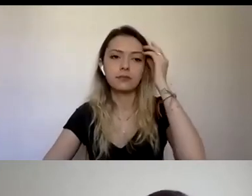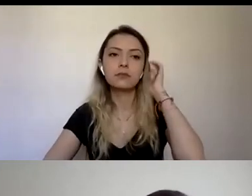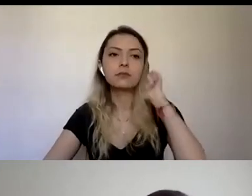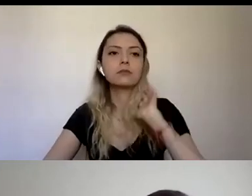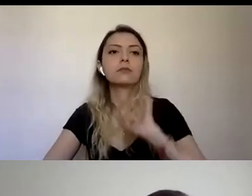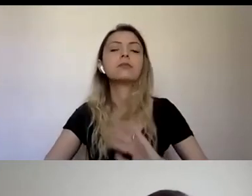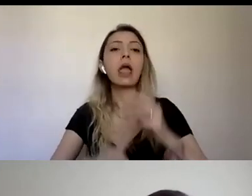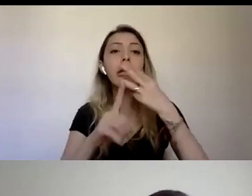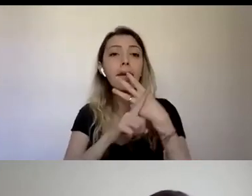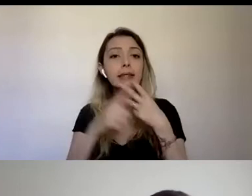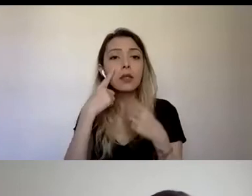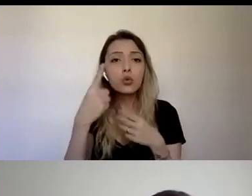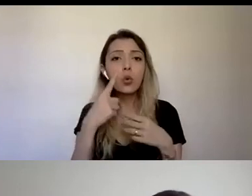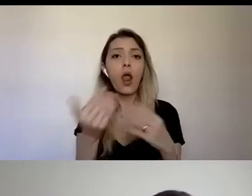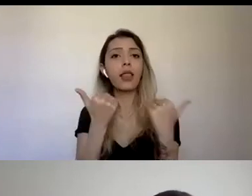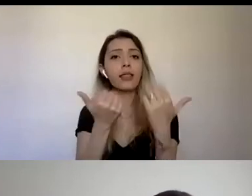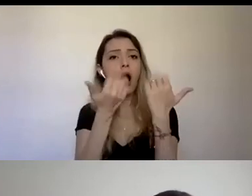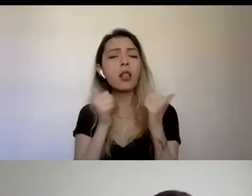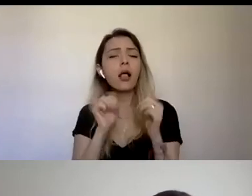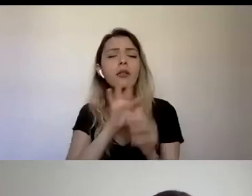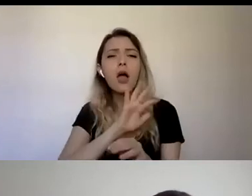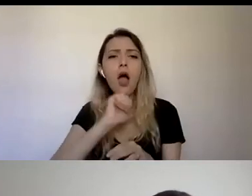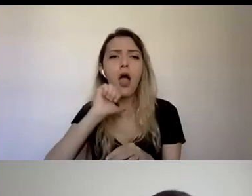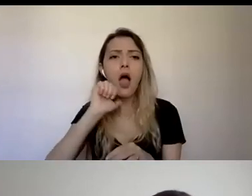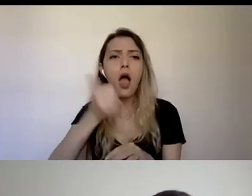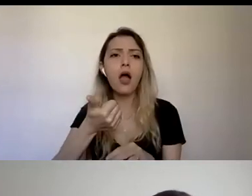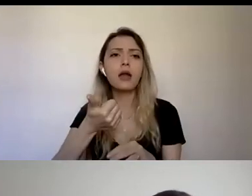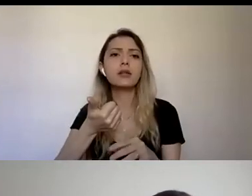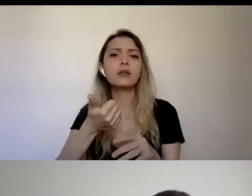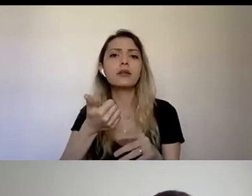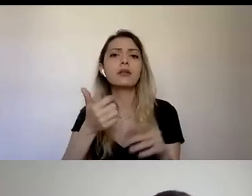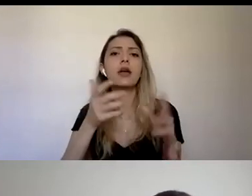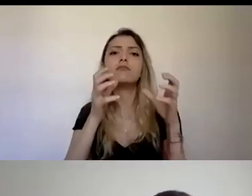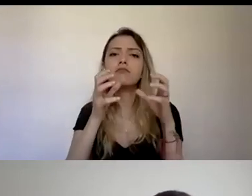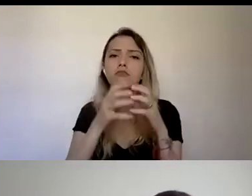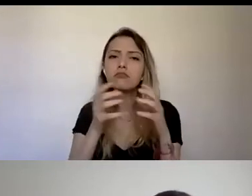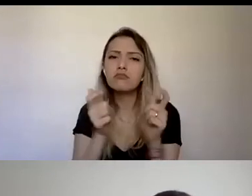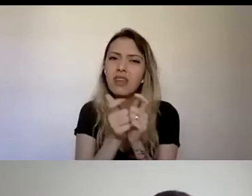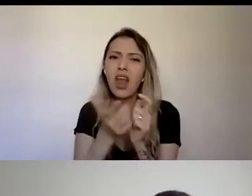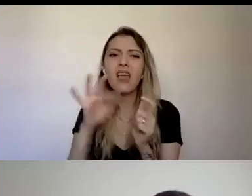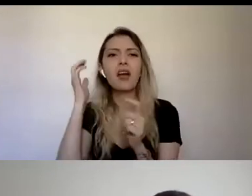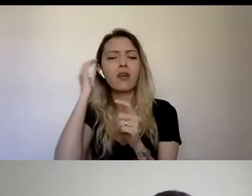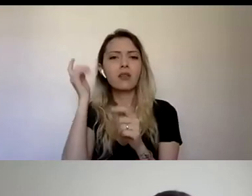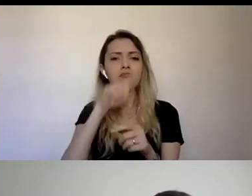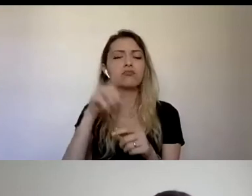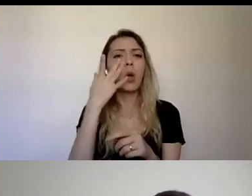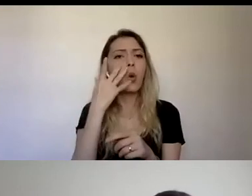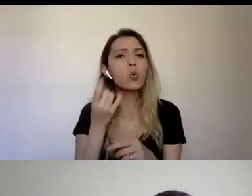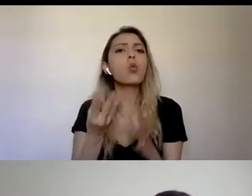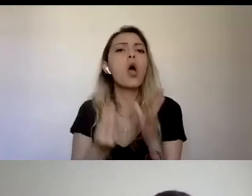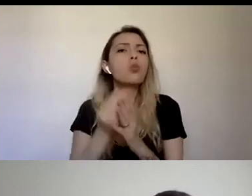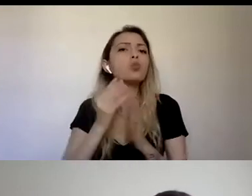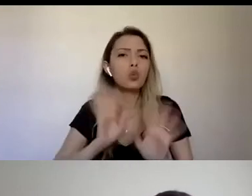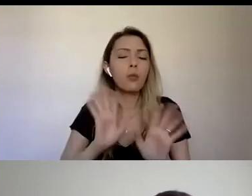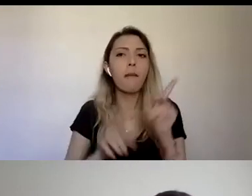etkinizden destek alan her örgüt gösterge oluşturmuyor maalesef ama bazı örgütler oluşturuyor. Örneğin